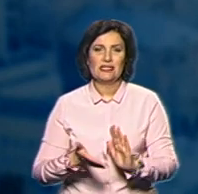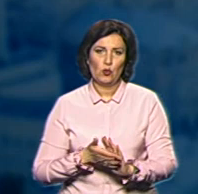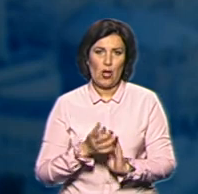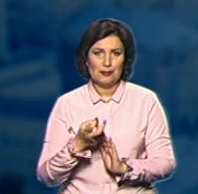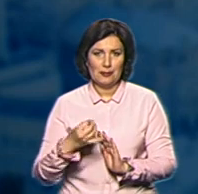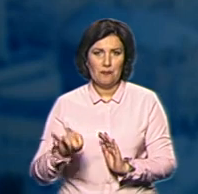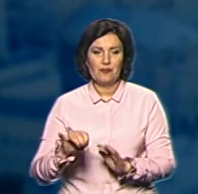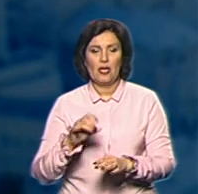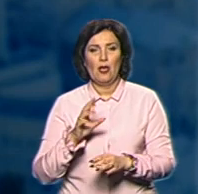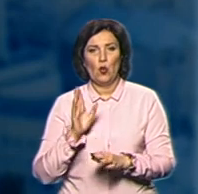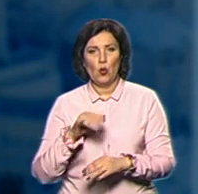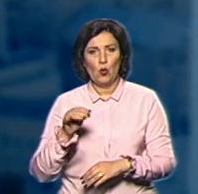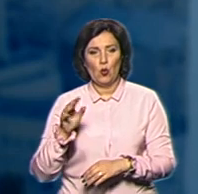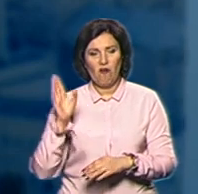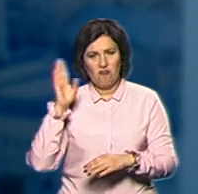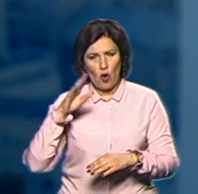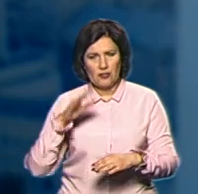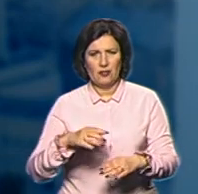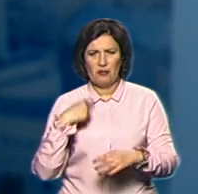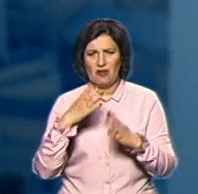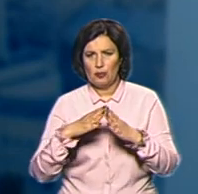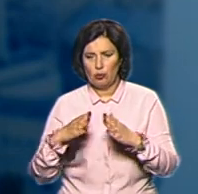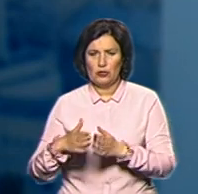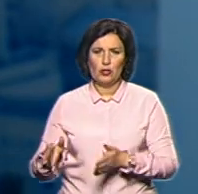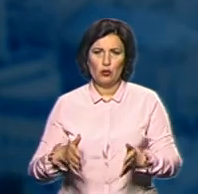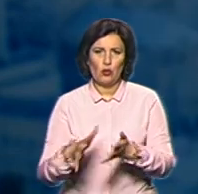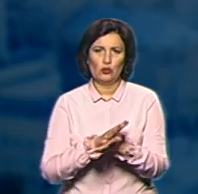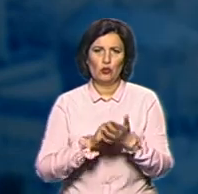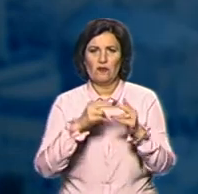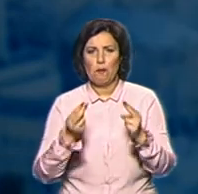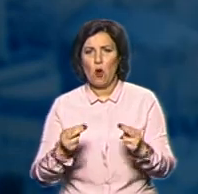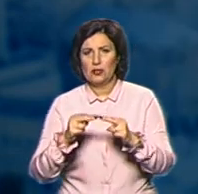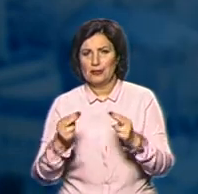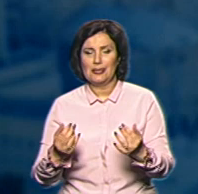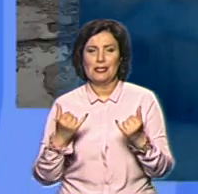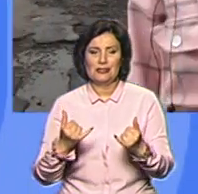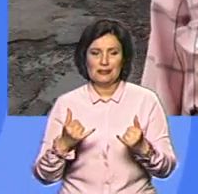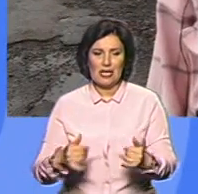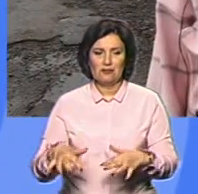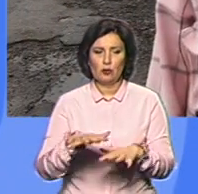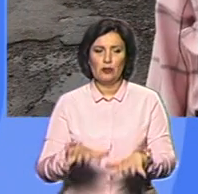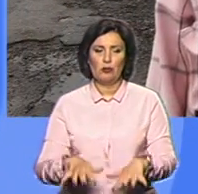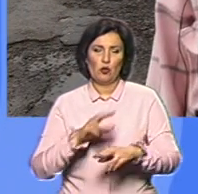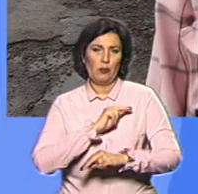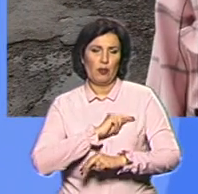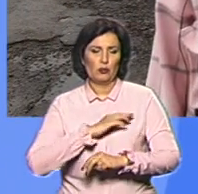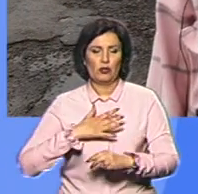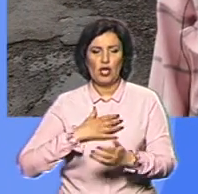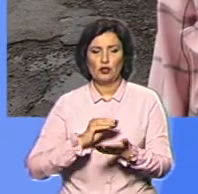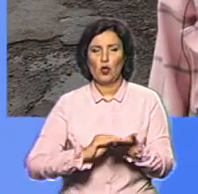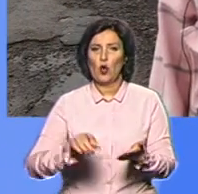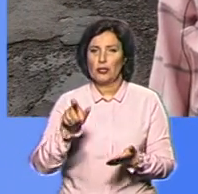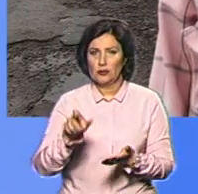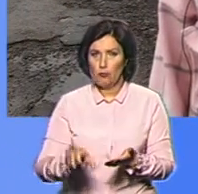Світлана Бабушкіна. У воді приватні будинки, дороги, зруйновані мости і зараз в зоні підтоплення працює наша